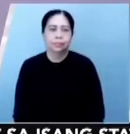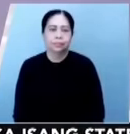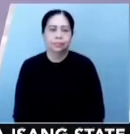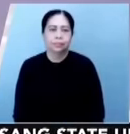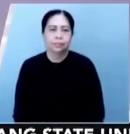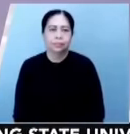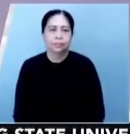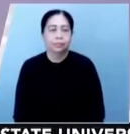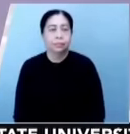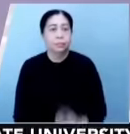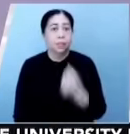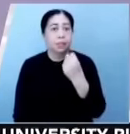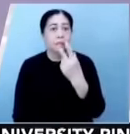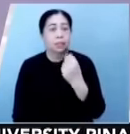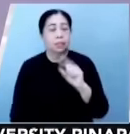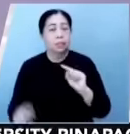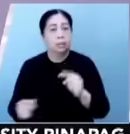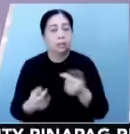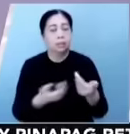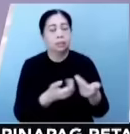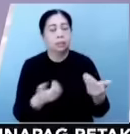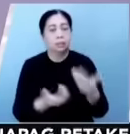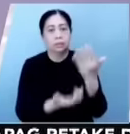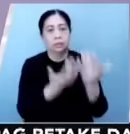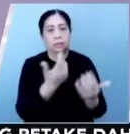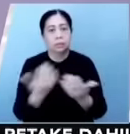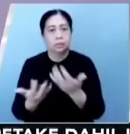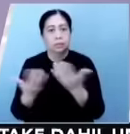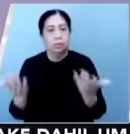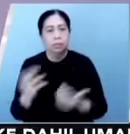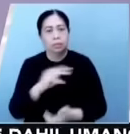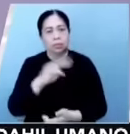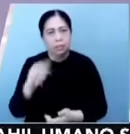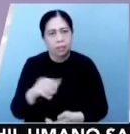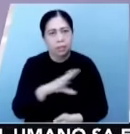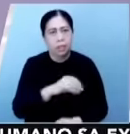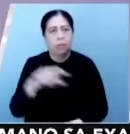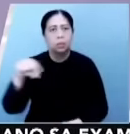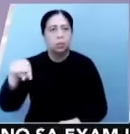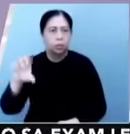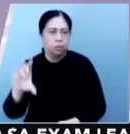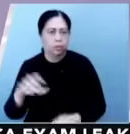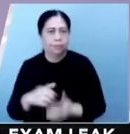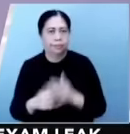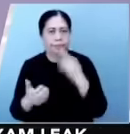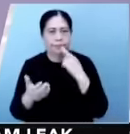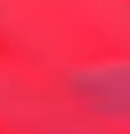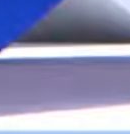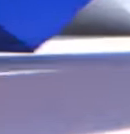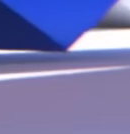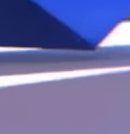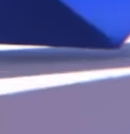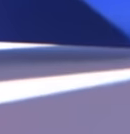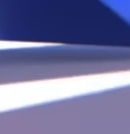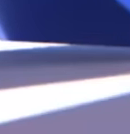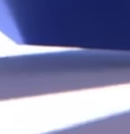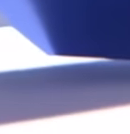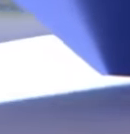13 ang sugatan sa magkahiwalay na sunog sa Maynila at sa Quezon City. Nakatutok si Marisol Abdurrahman.